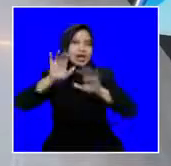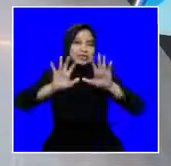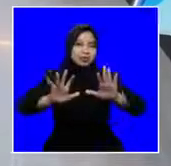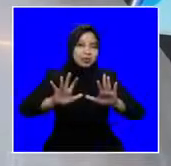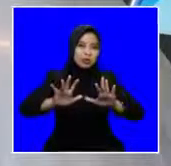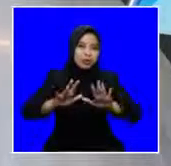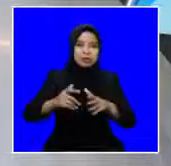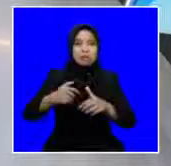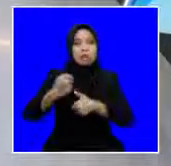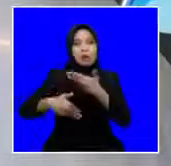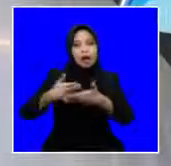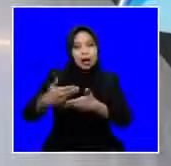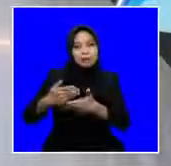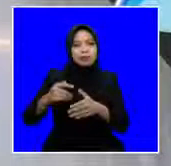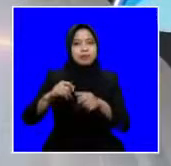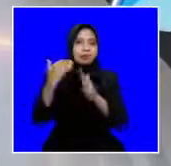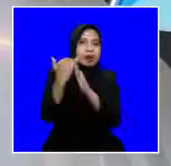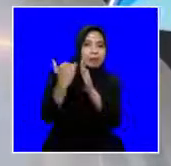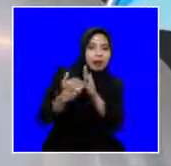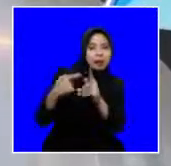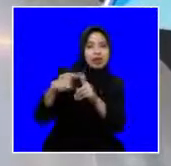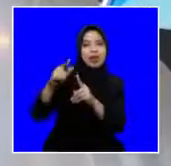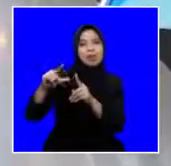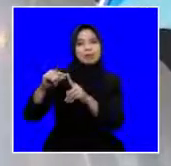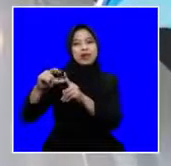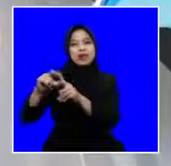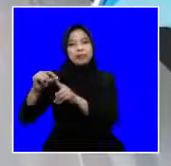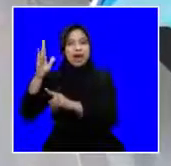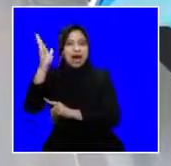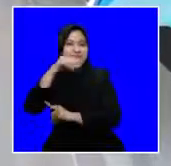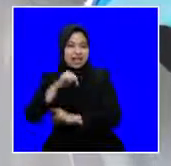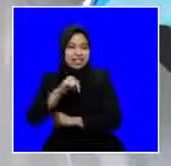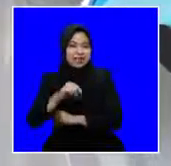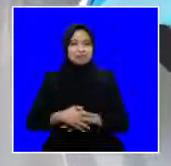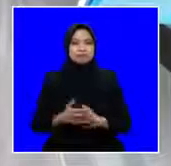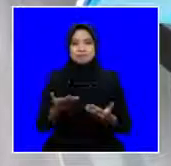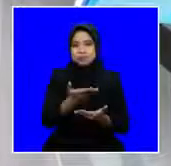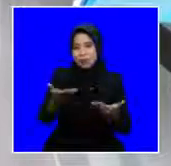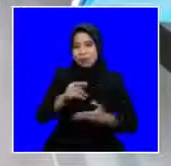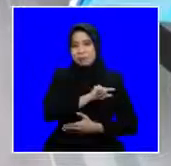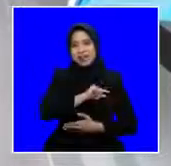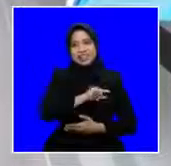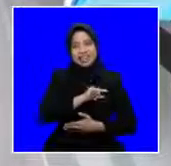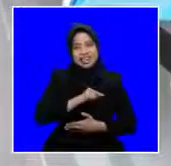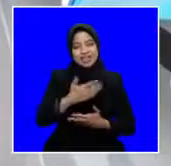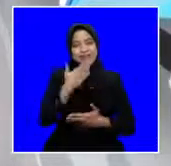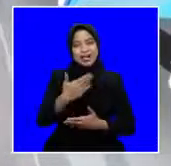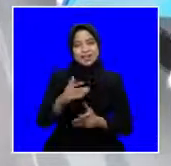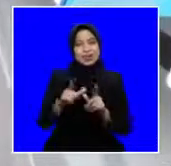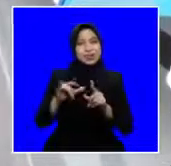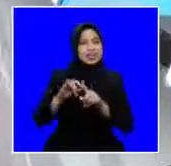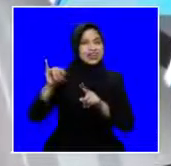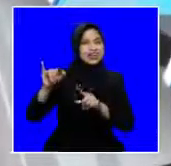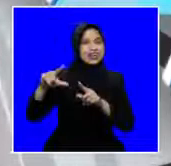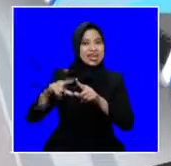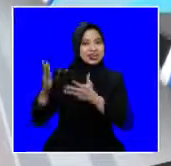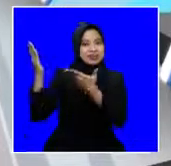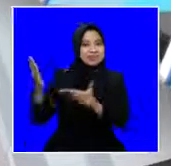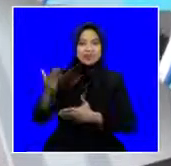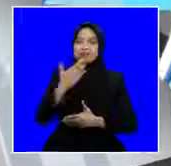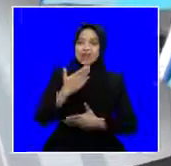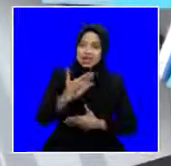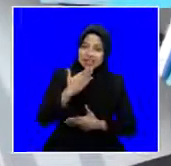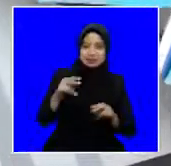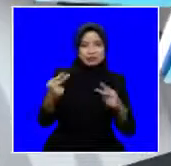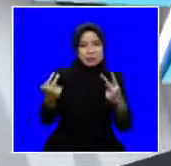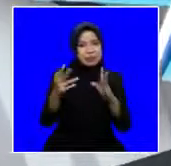ke-10, perluasan program beasiswa Lembaga Pengelola Dana Pendidikan hari ini. Mewakili seluruh panitia penyelenggara yang bertugas, saya Widya Saputra undur